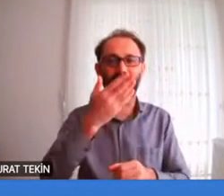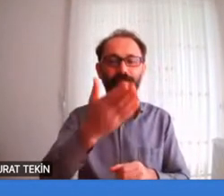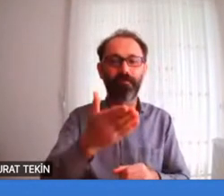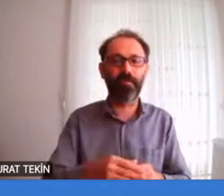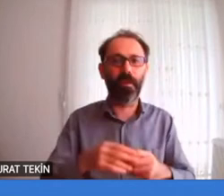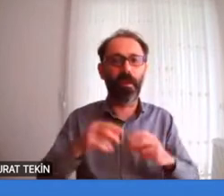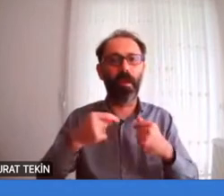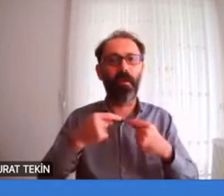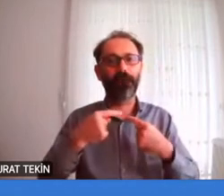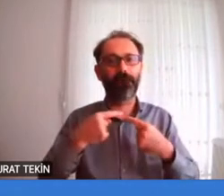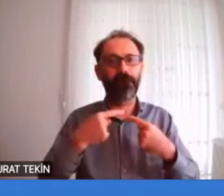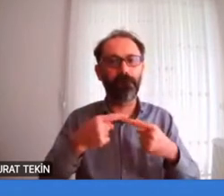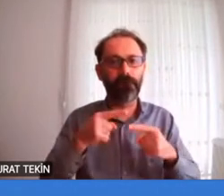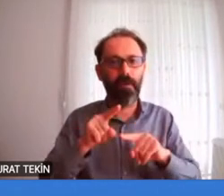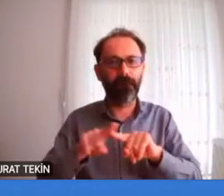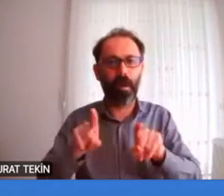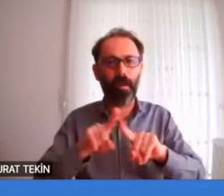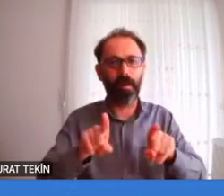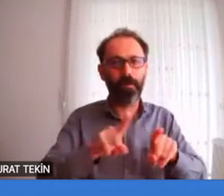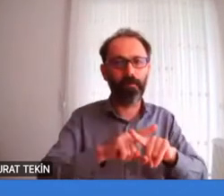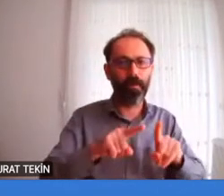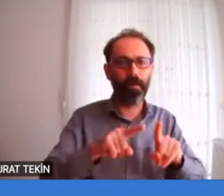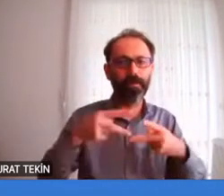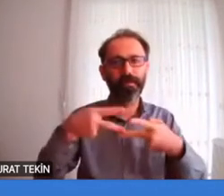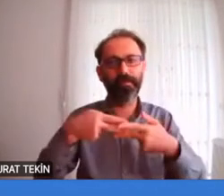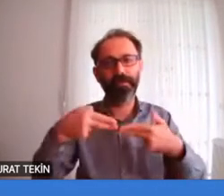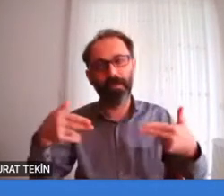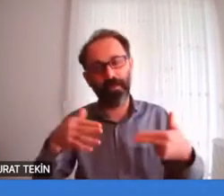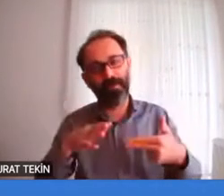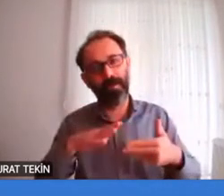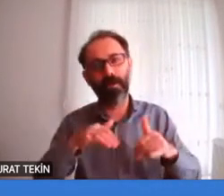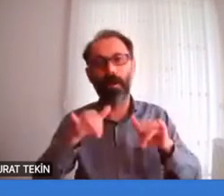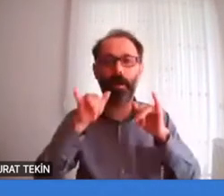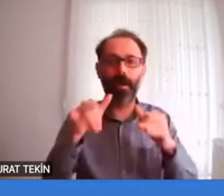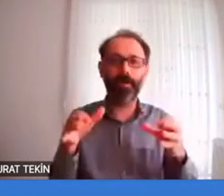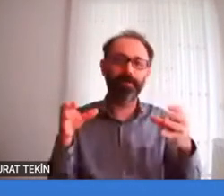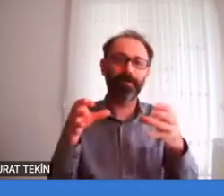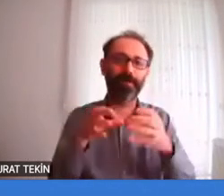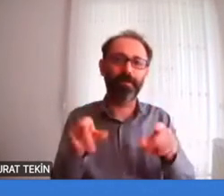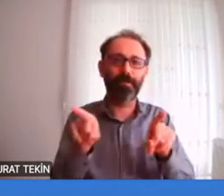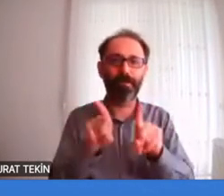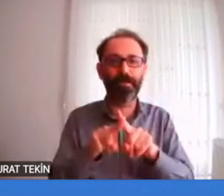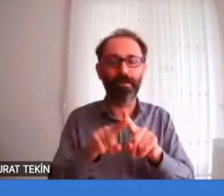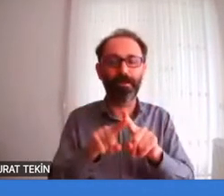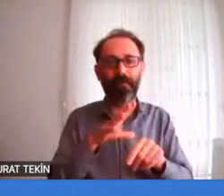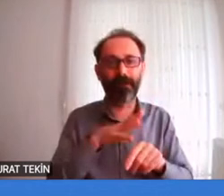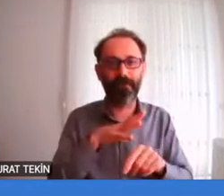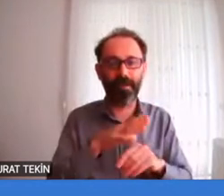bölümler aslında. Değişik ve farklı hikayeler aynı takımda buluşmuş benim anladığım kadarıyla.